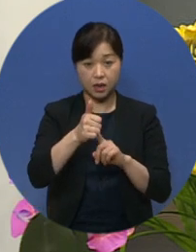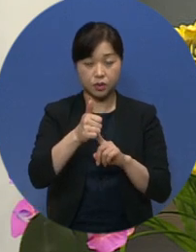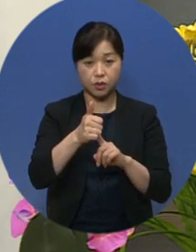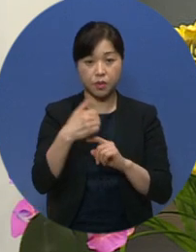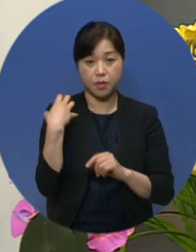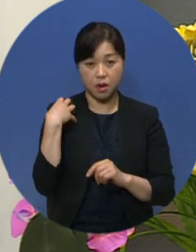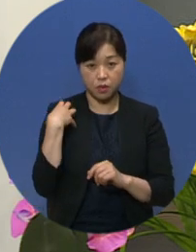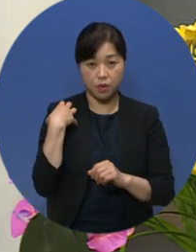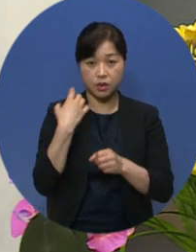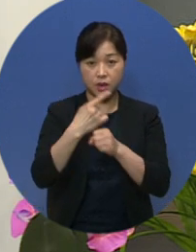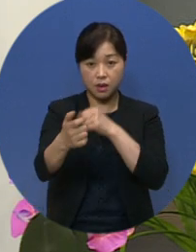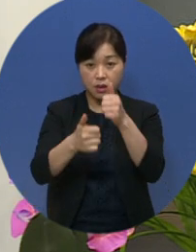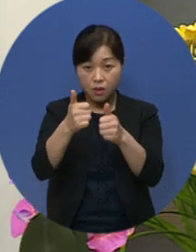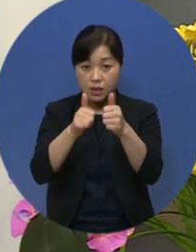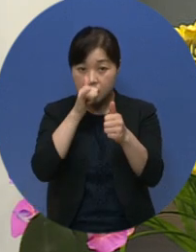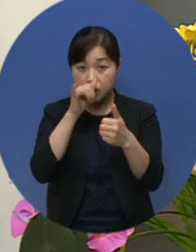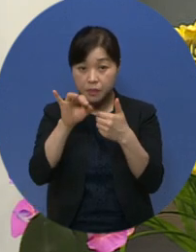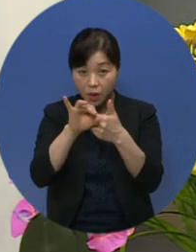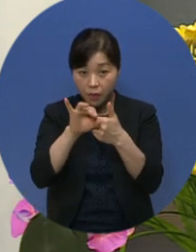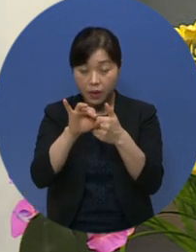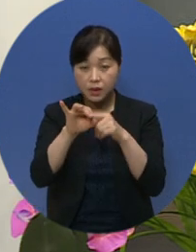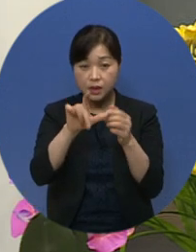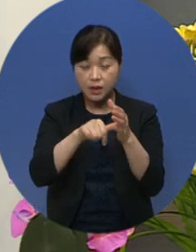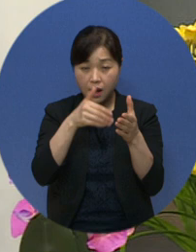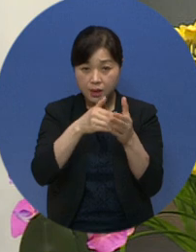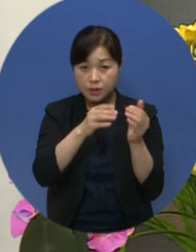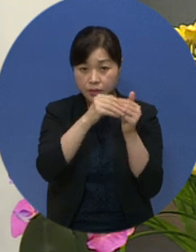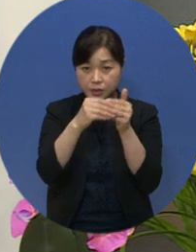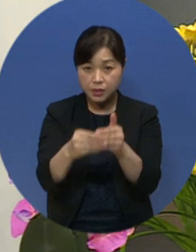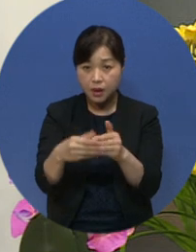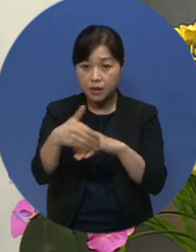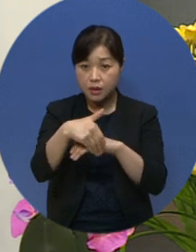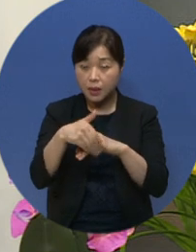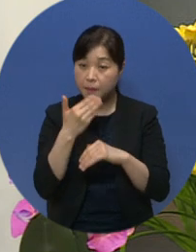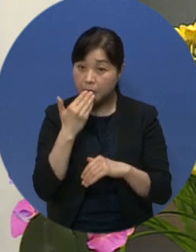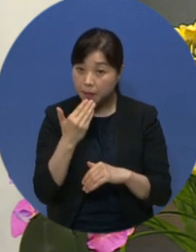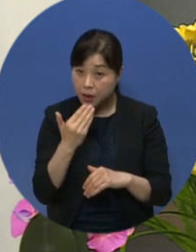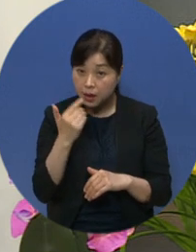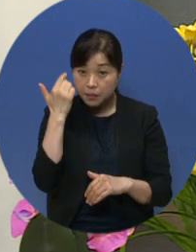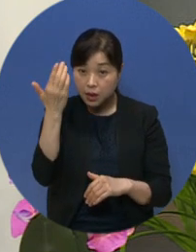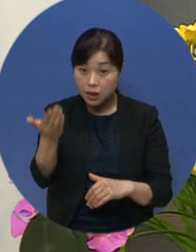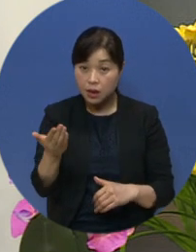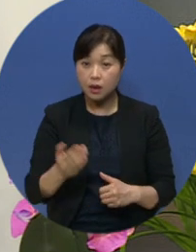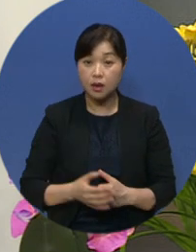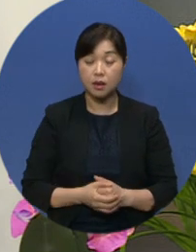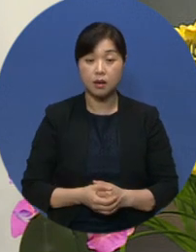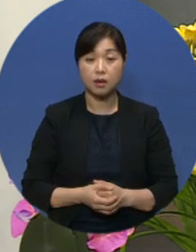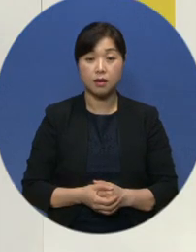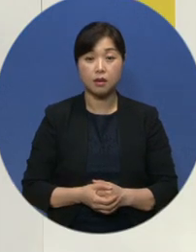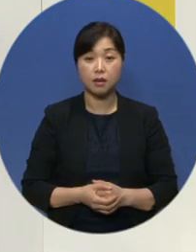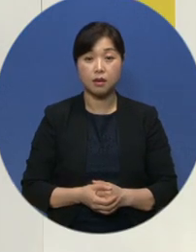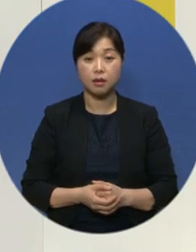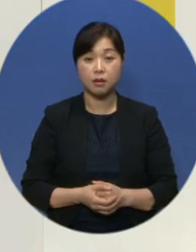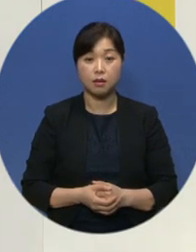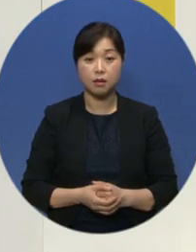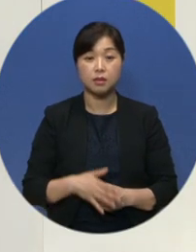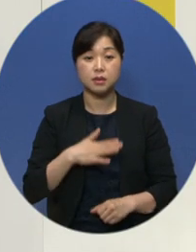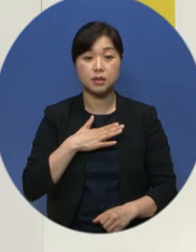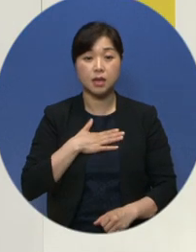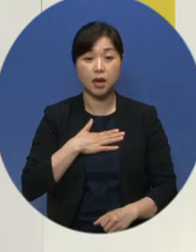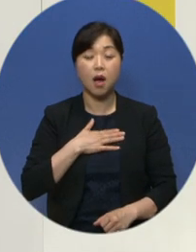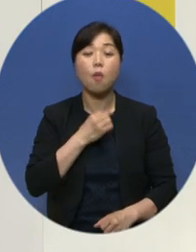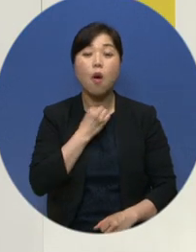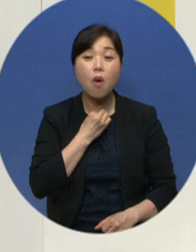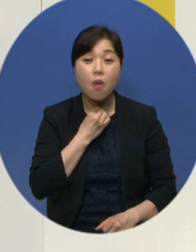경기가 있다고 하면 그 때까지는 적 이끌어 가실 계획인가요 어떻게 돼 있어요 제가 하고 싶다고